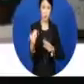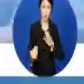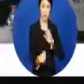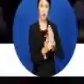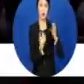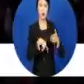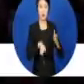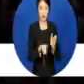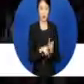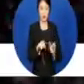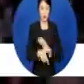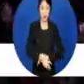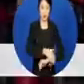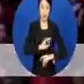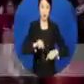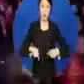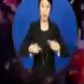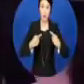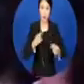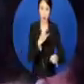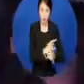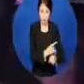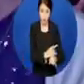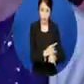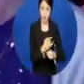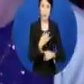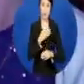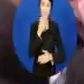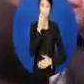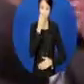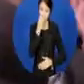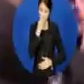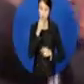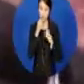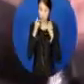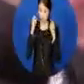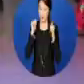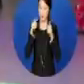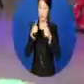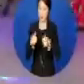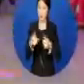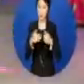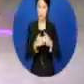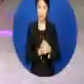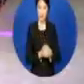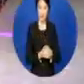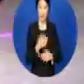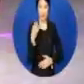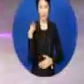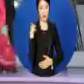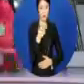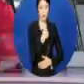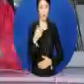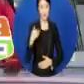활동에 적극 참여하고 친절하고 웃는 얼굴로 인사하기, 맡은 바 임무를 숙지하고